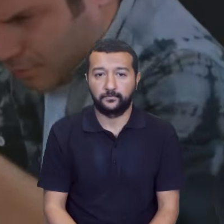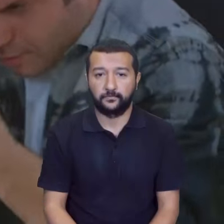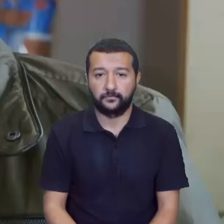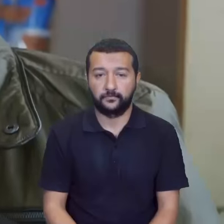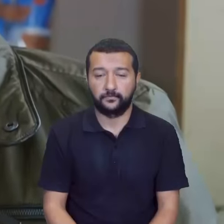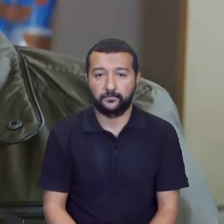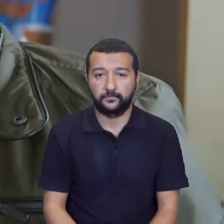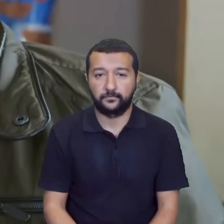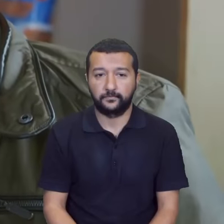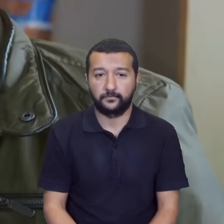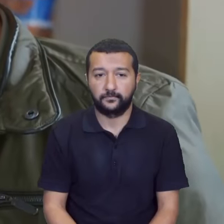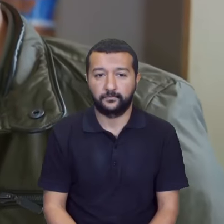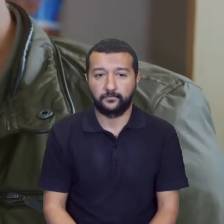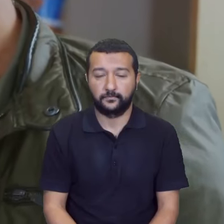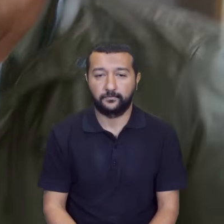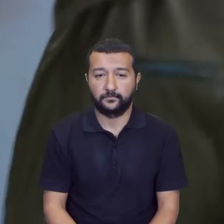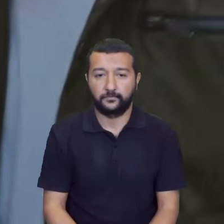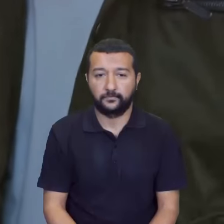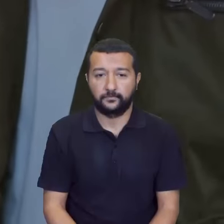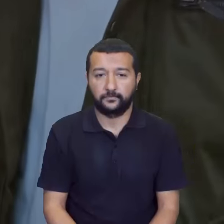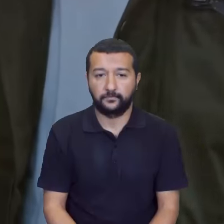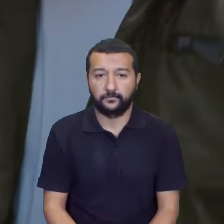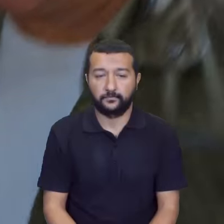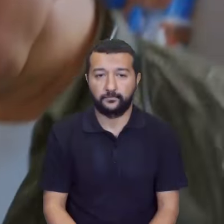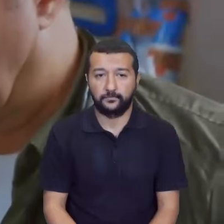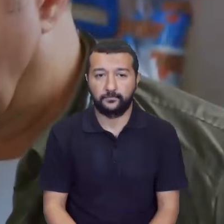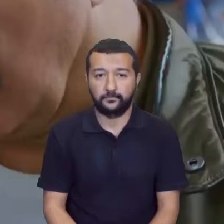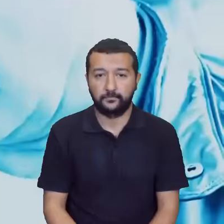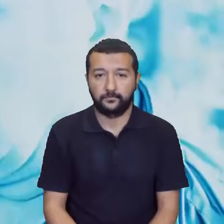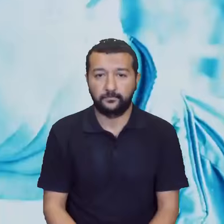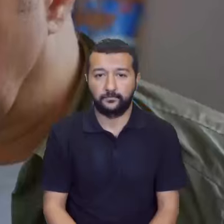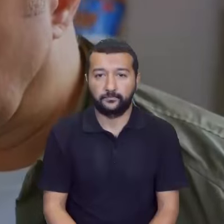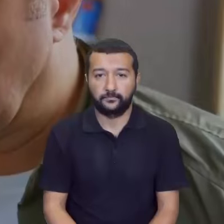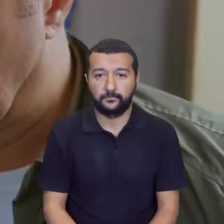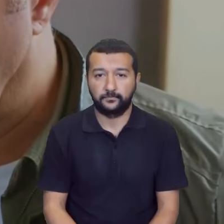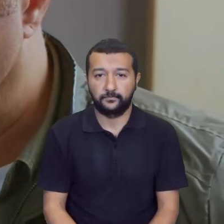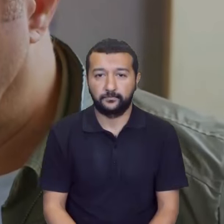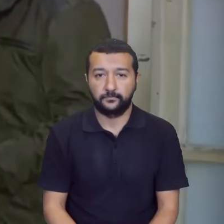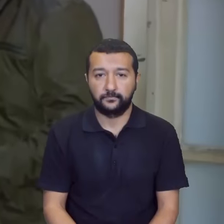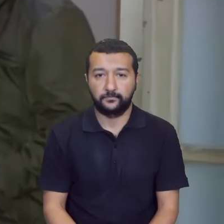Geyikli dere kenarında bir orman tablosunun arkasından da çıkardı.